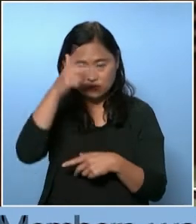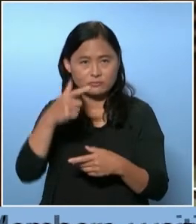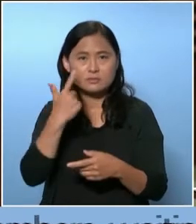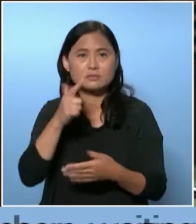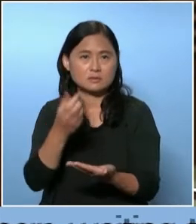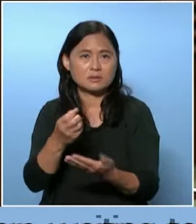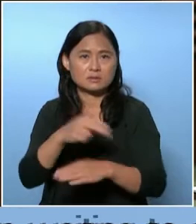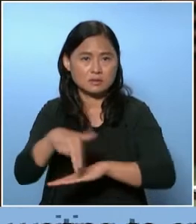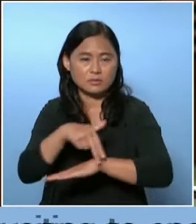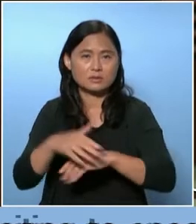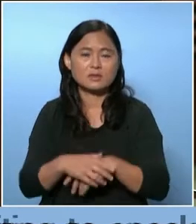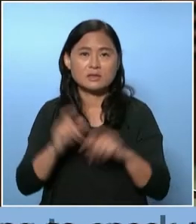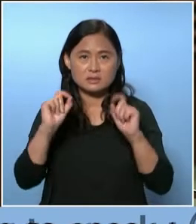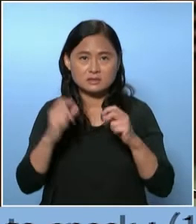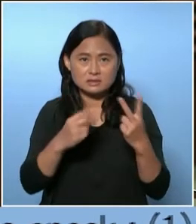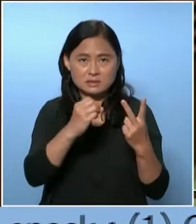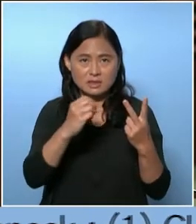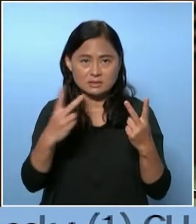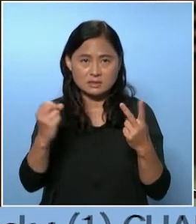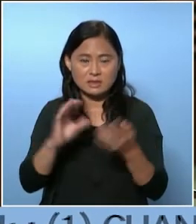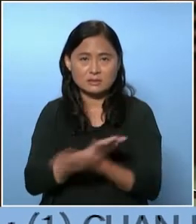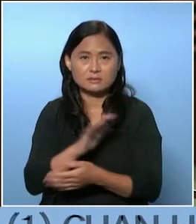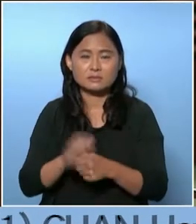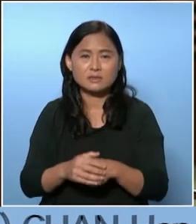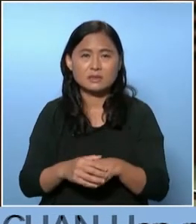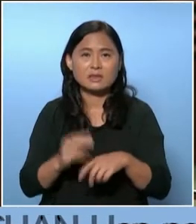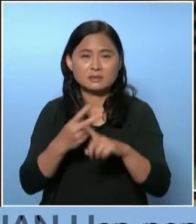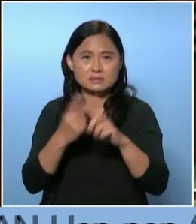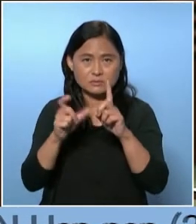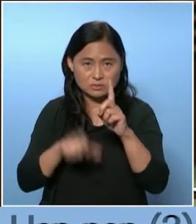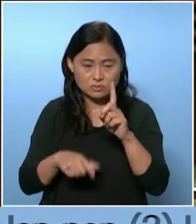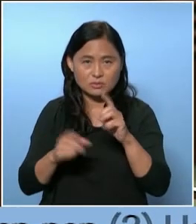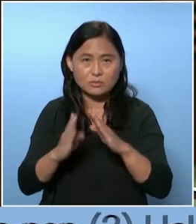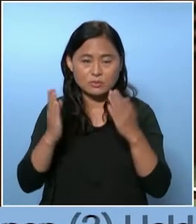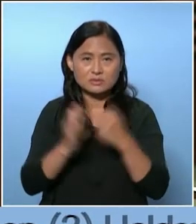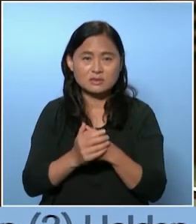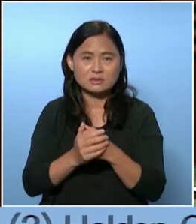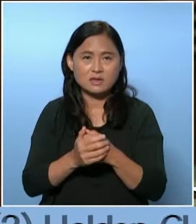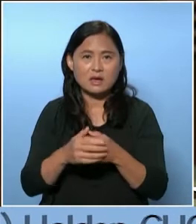劃，即是由2020年12月月起是